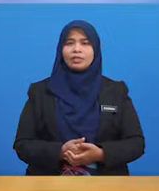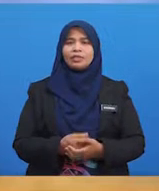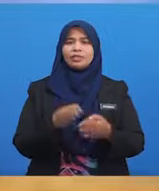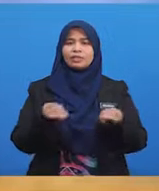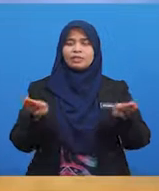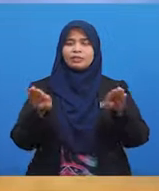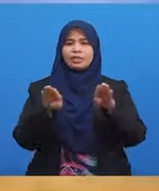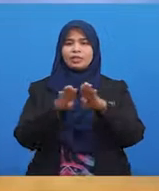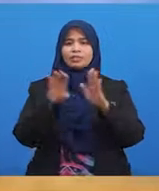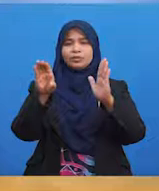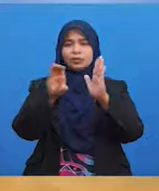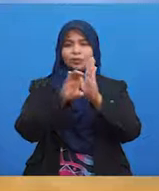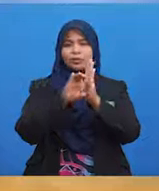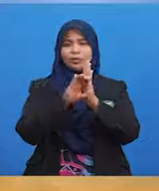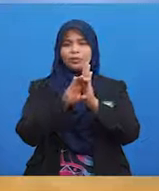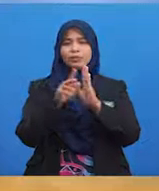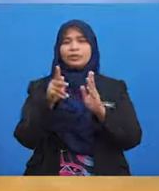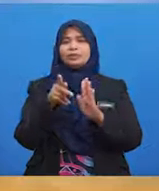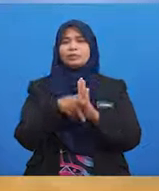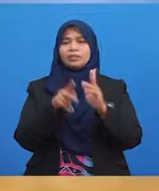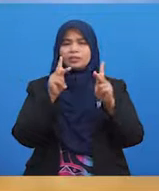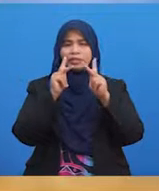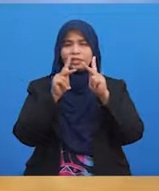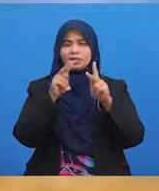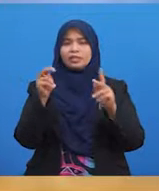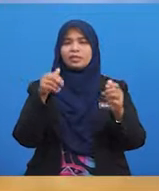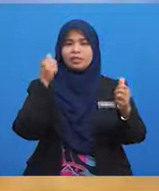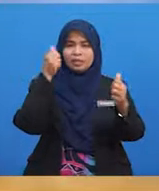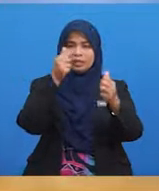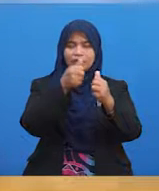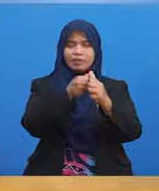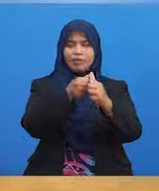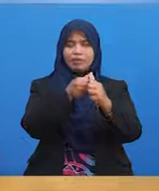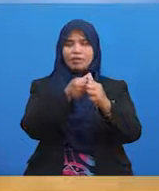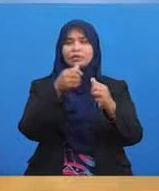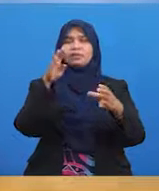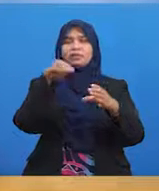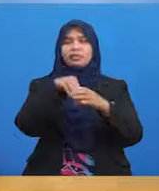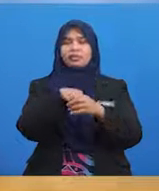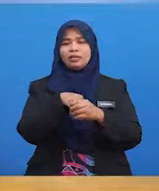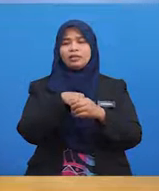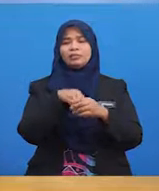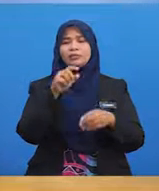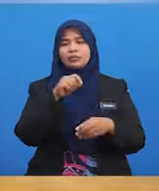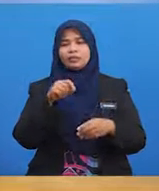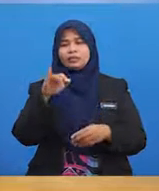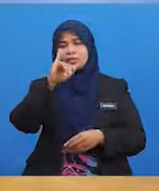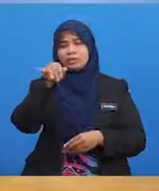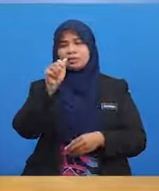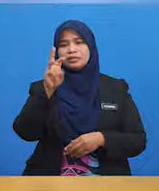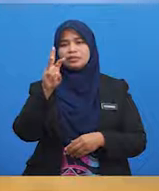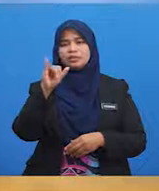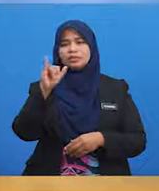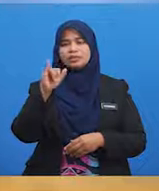Sebagai contoh, perkataan arah. Dalam tulisan Jawi,